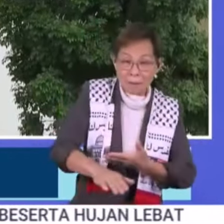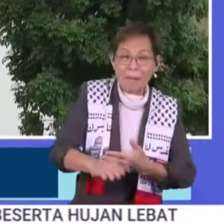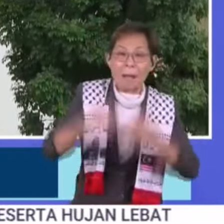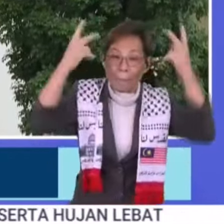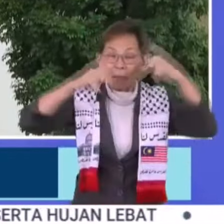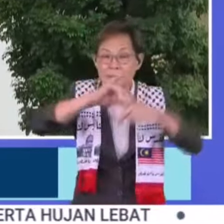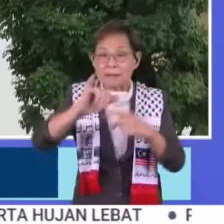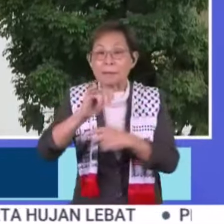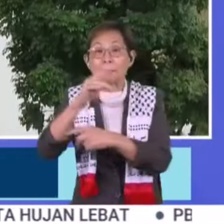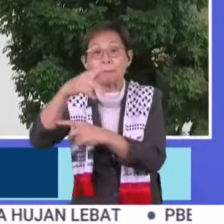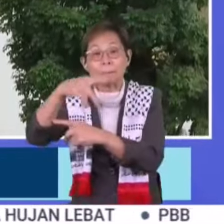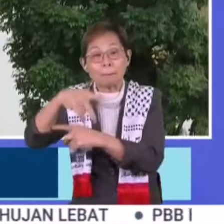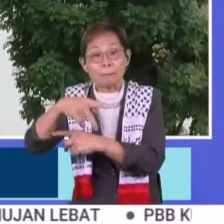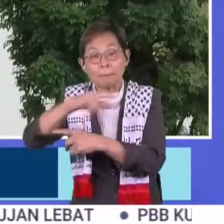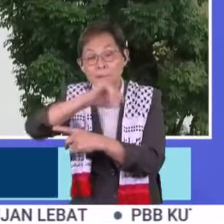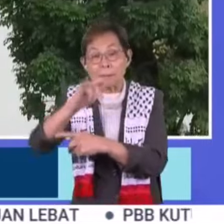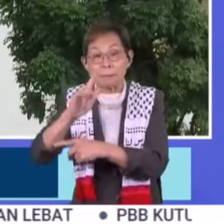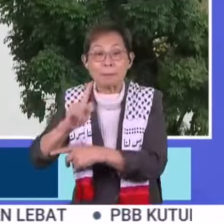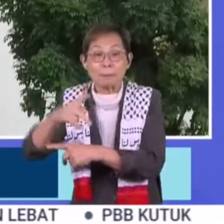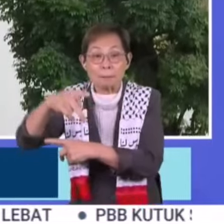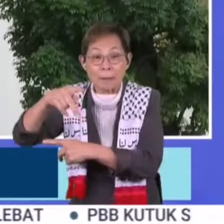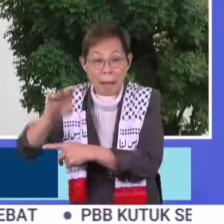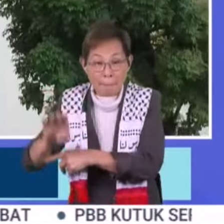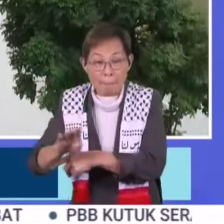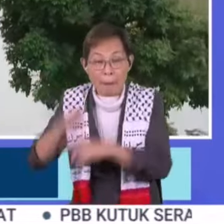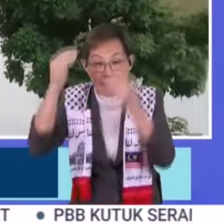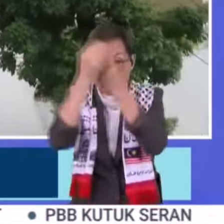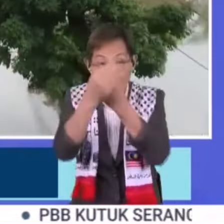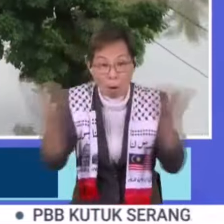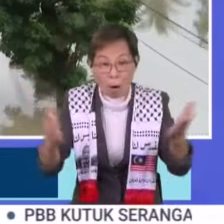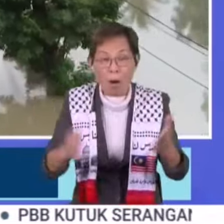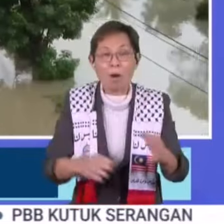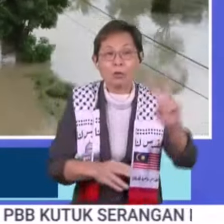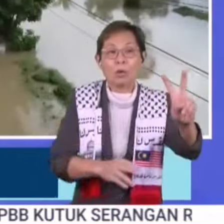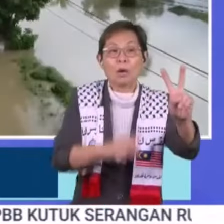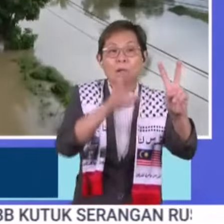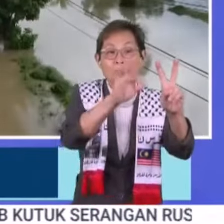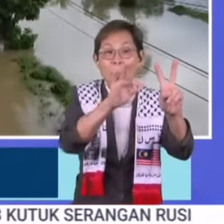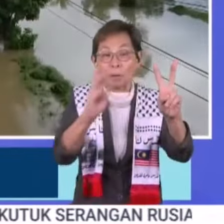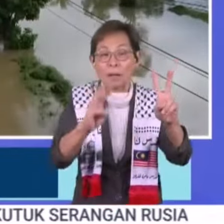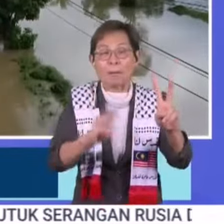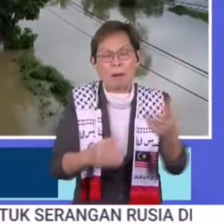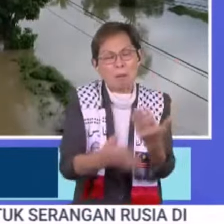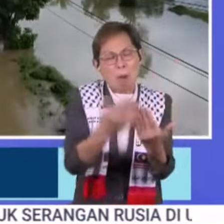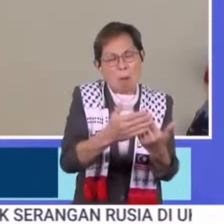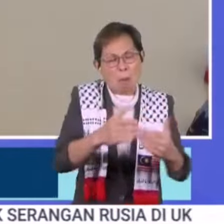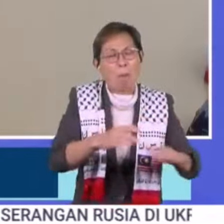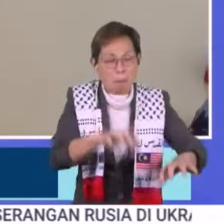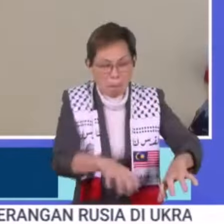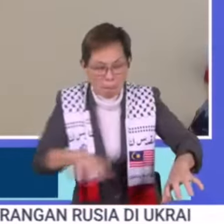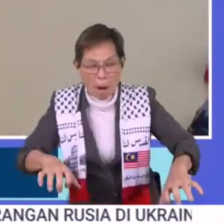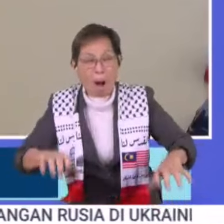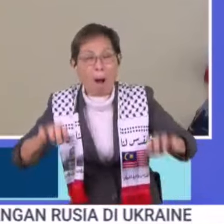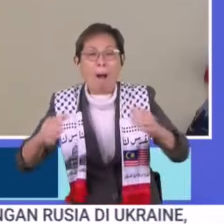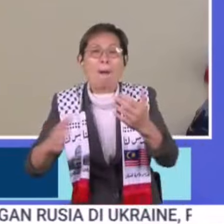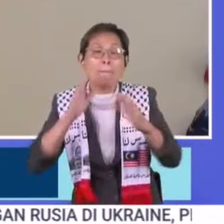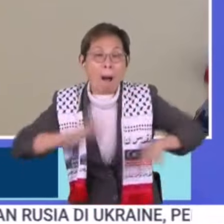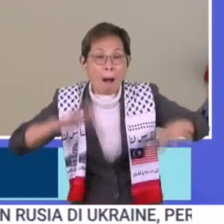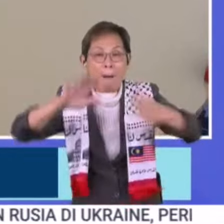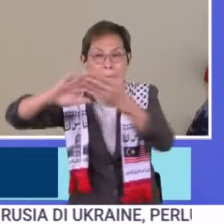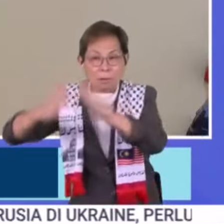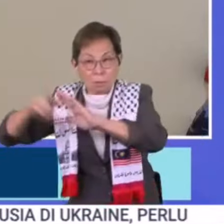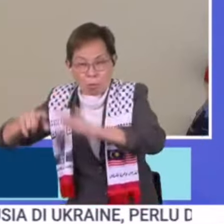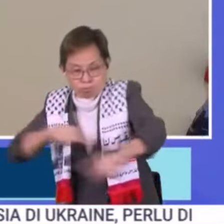JBPM Sarawak, meskipun pihaknya telah menolpasti 286 lokasi mudah banjir, masyarakat perlu bertindak